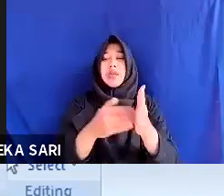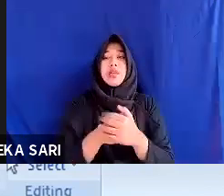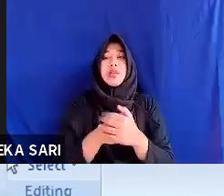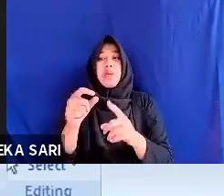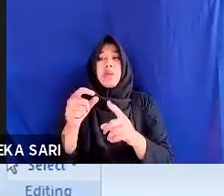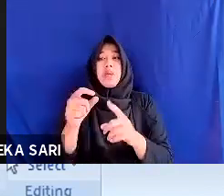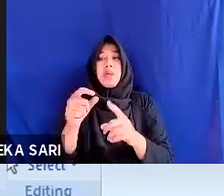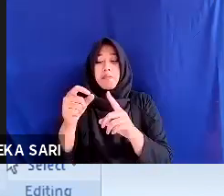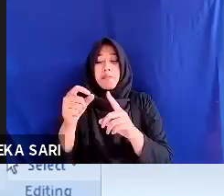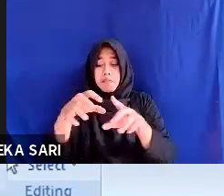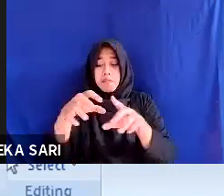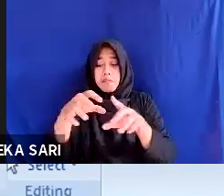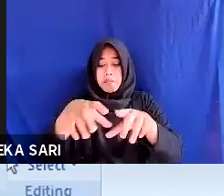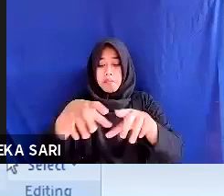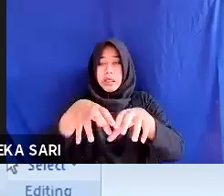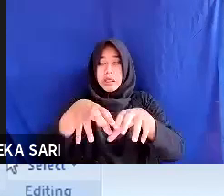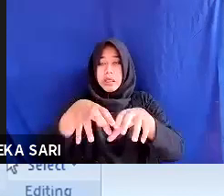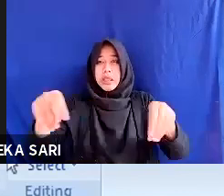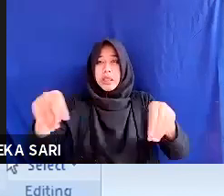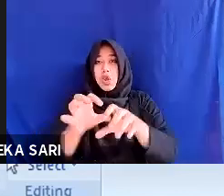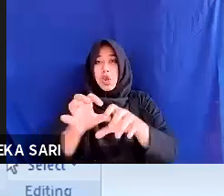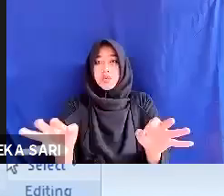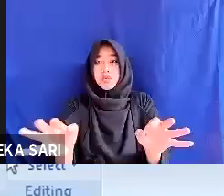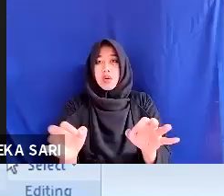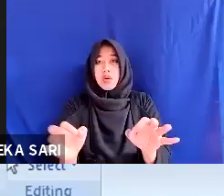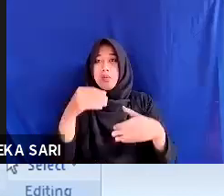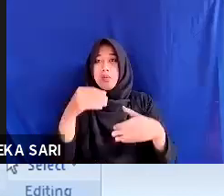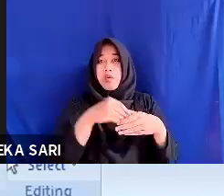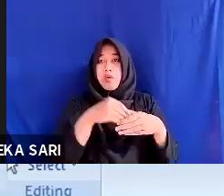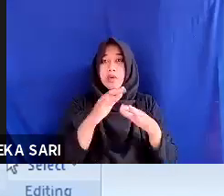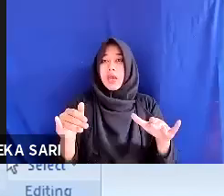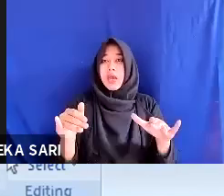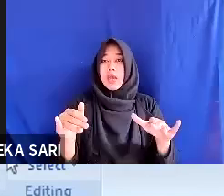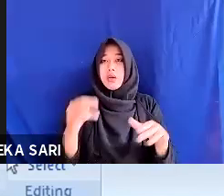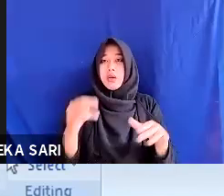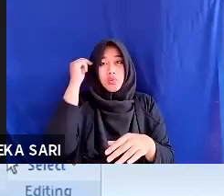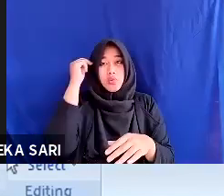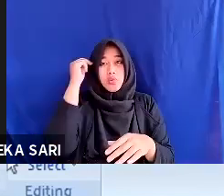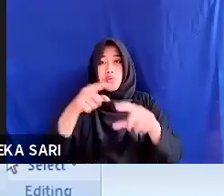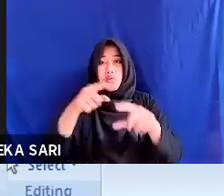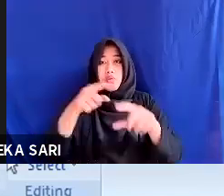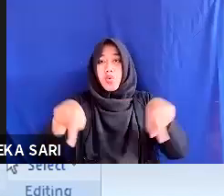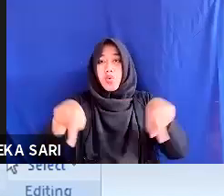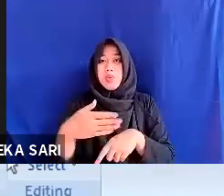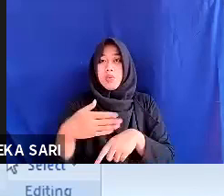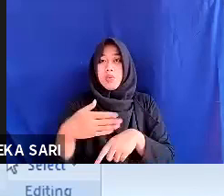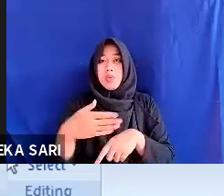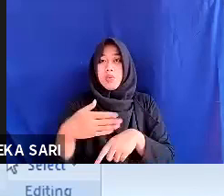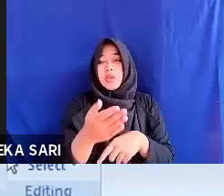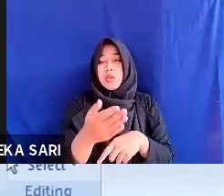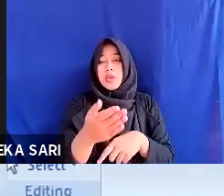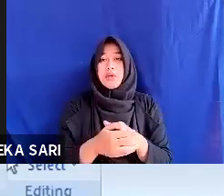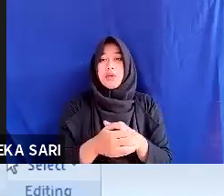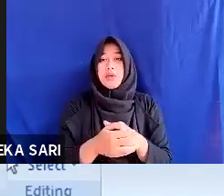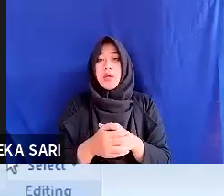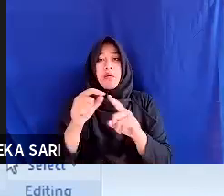pangan. Pemanfaatan air untuk kolam ikan. Kesediaan ruang untuk peternakan. Dan padat karya itu diarahkan untuk mendorong kesediaan pangan. Dana